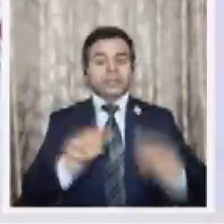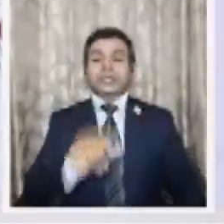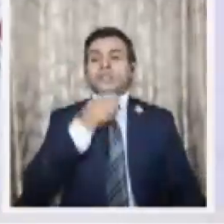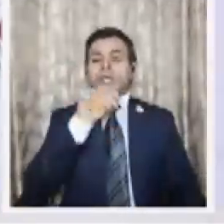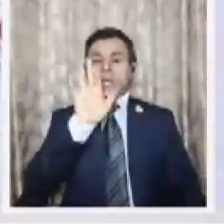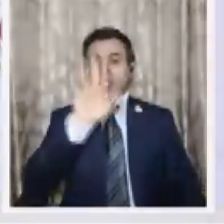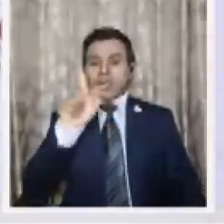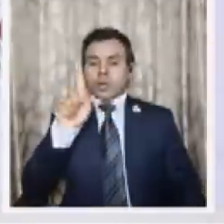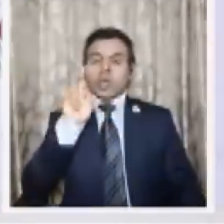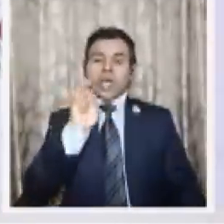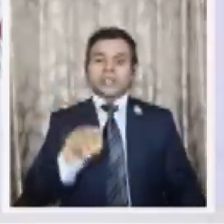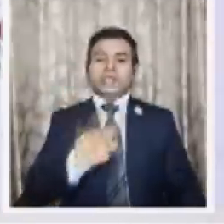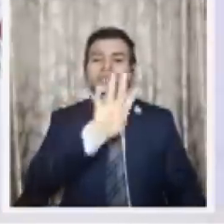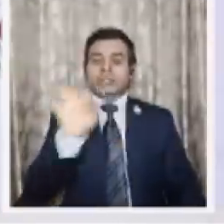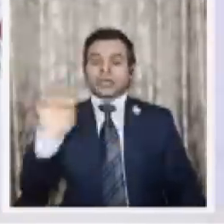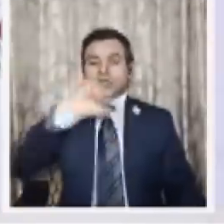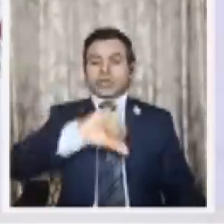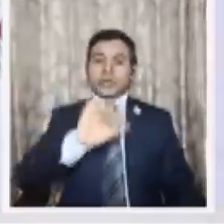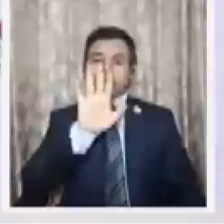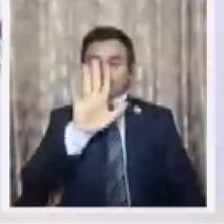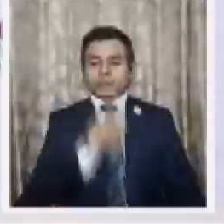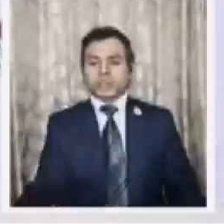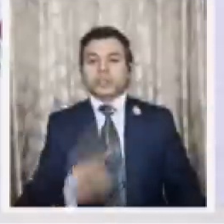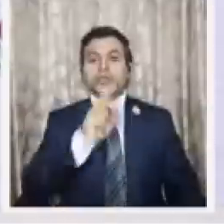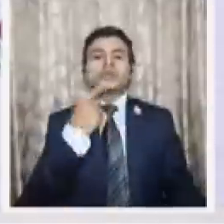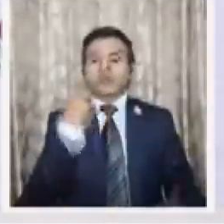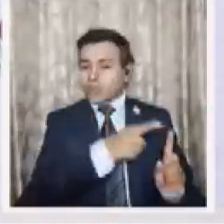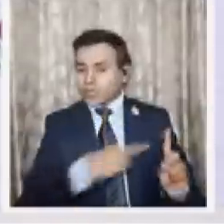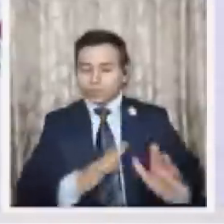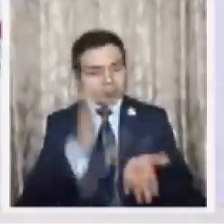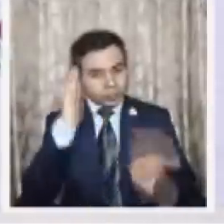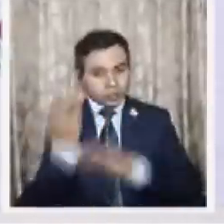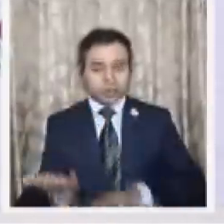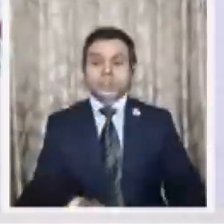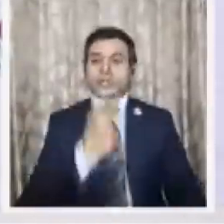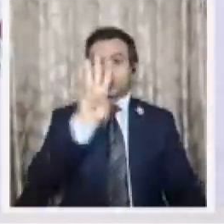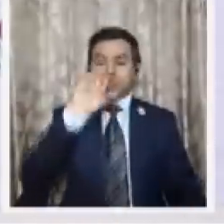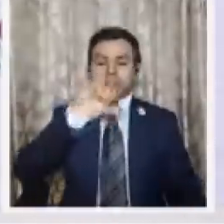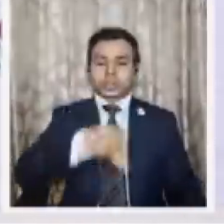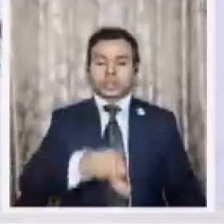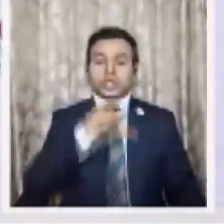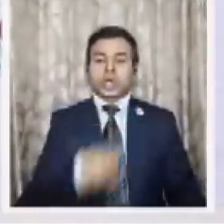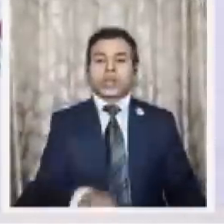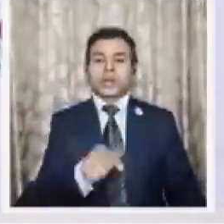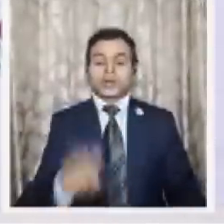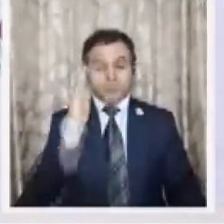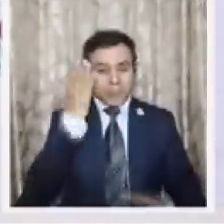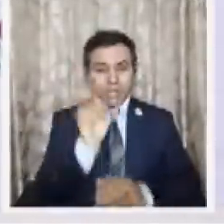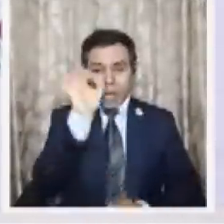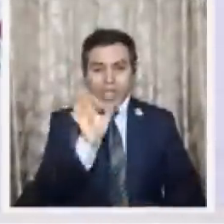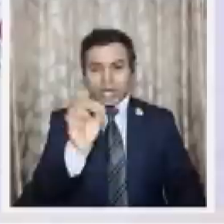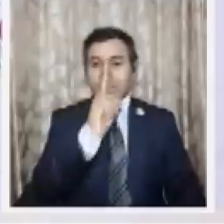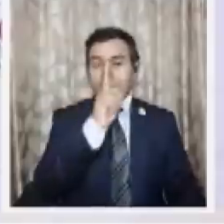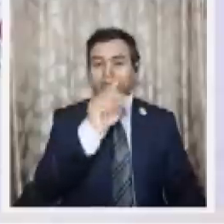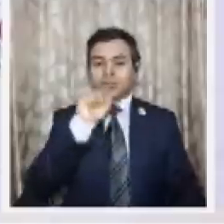24 ঘন্টায় মৃত্যুবরণ করেছেন 39 জন। শনাক্ত বিবেচনায় মৃত্যুর হার 1.28%। এ পর্যন্ত